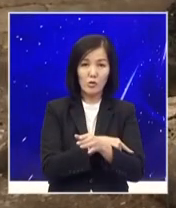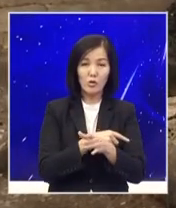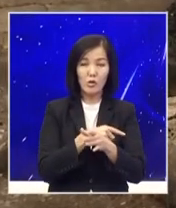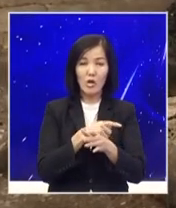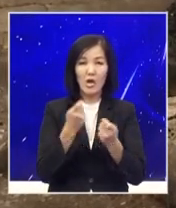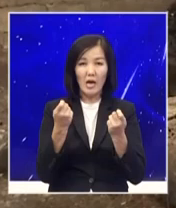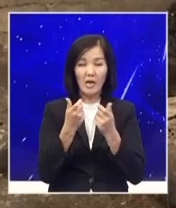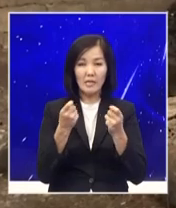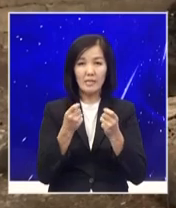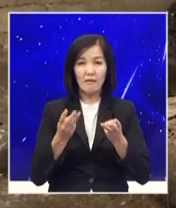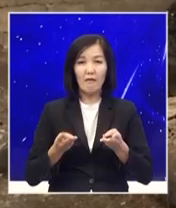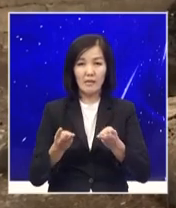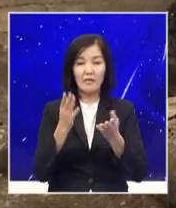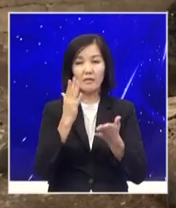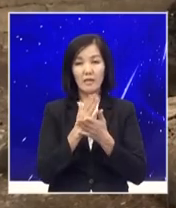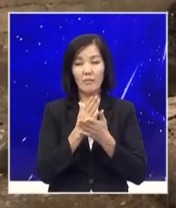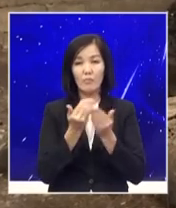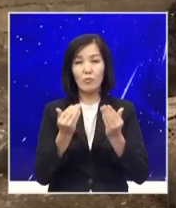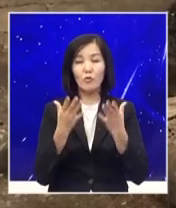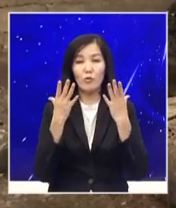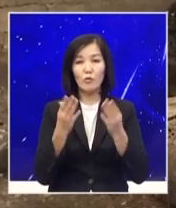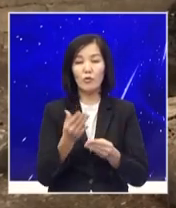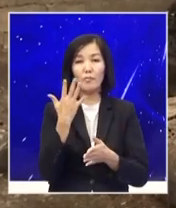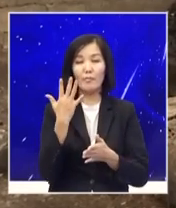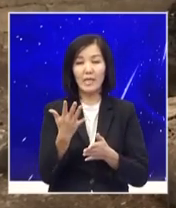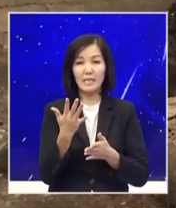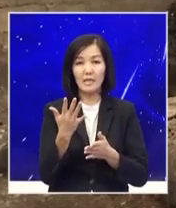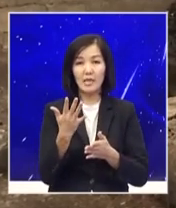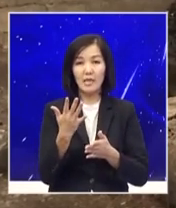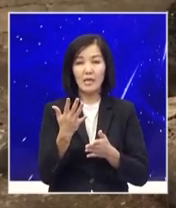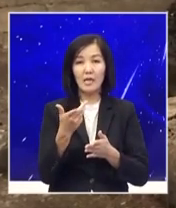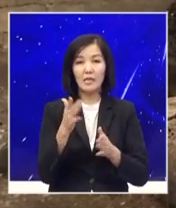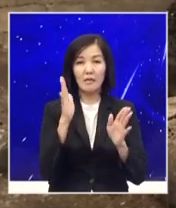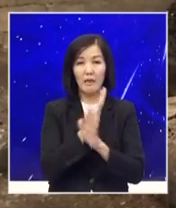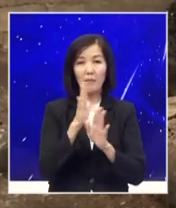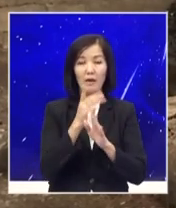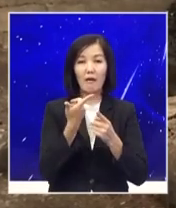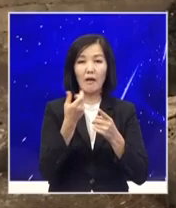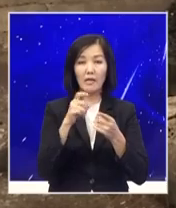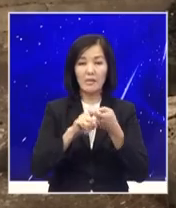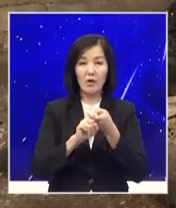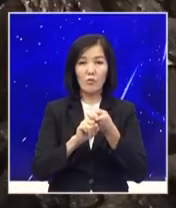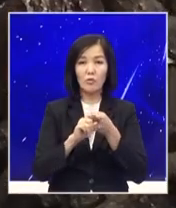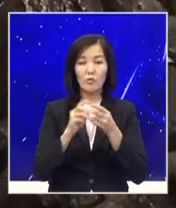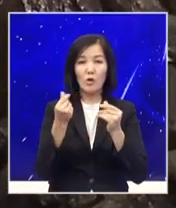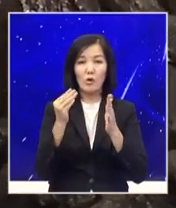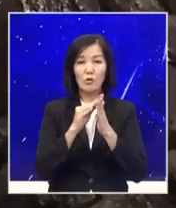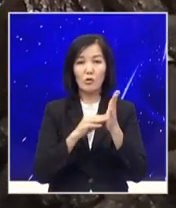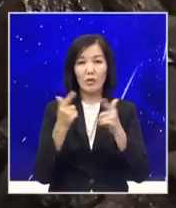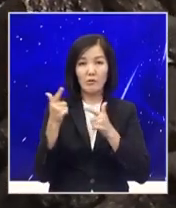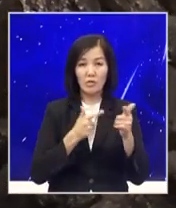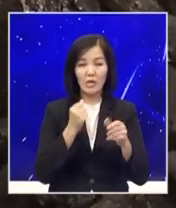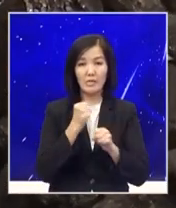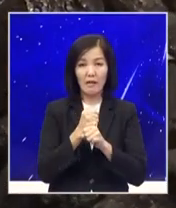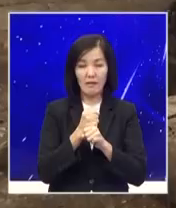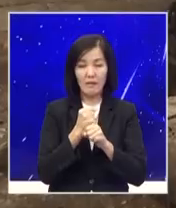аталандықтар бар. Бүгінгі күні 5 квартал қазандықты табиға газаға ауыстыру үшін жобалық сметалық құжаттама жасалған.